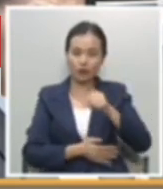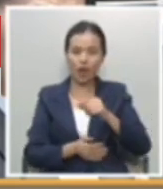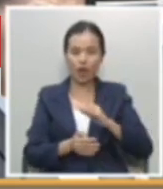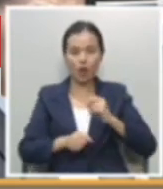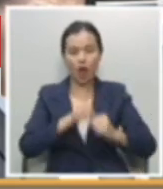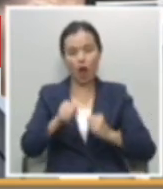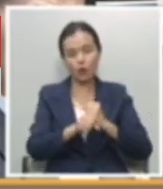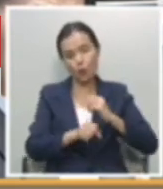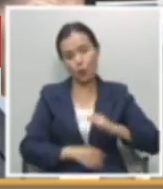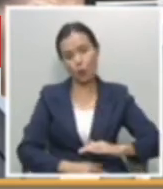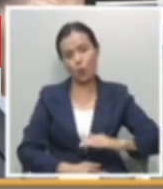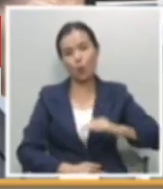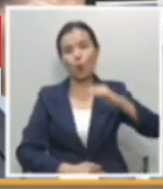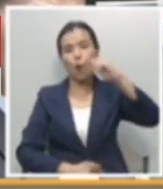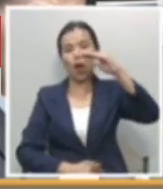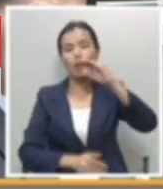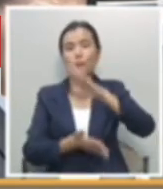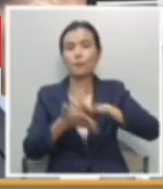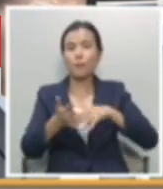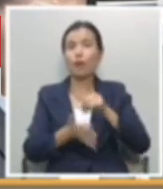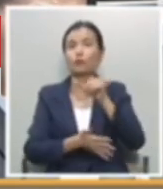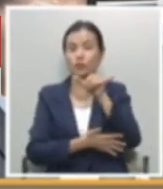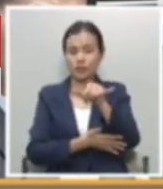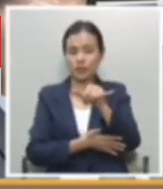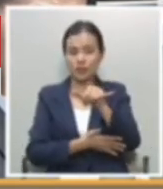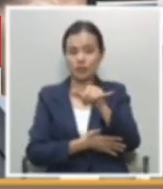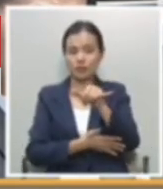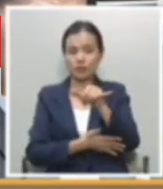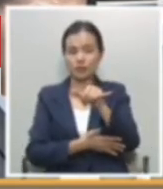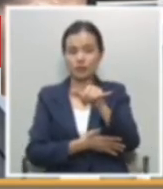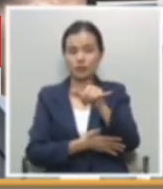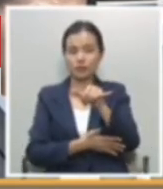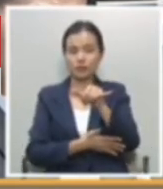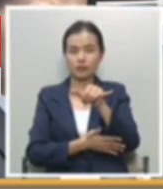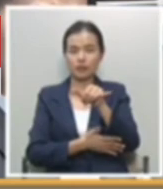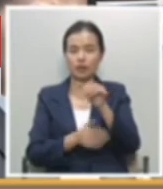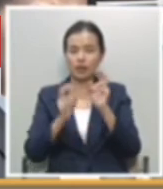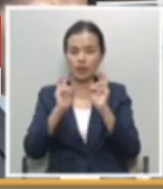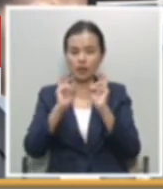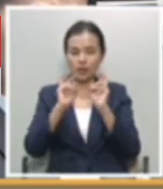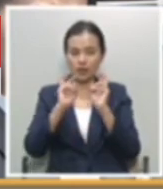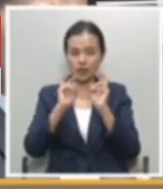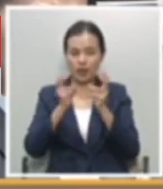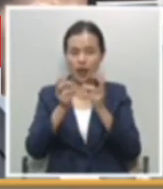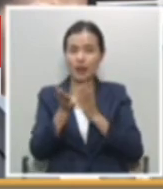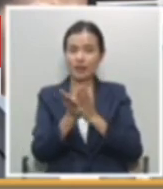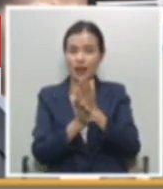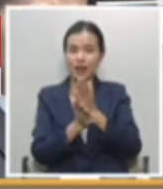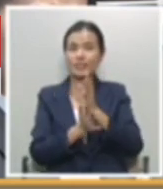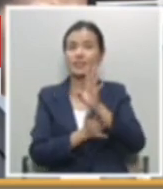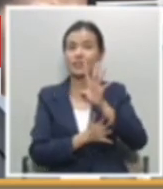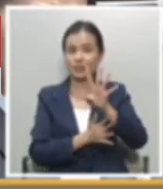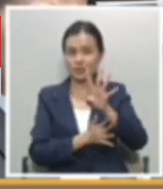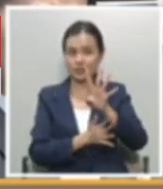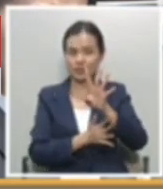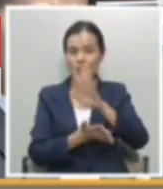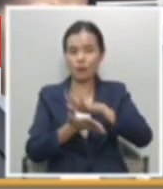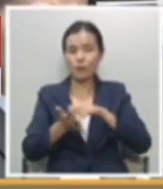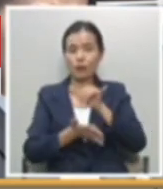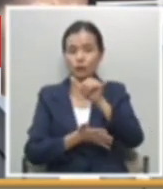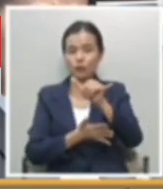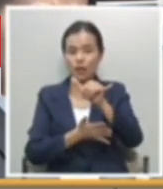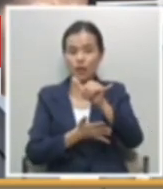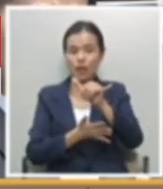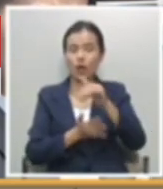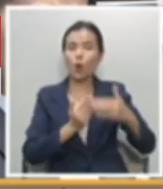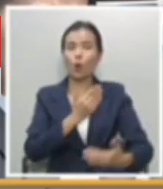ยอยู่ในยุทธศาสตร์ข้อไอ้ด้านที่4ครับยุทธศาสตร์ด้านการสร้าง